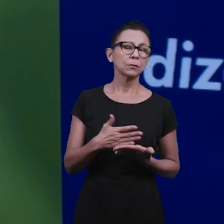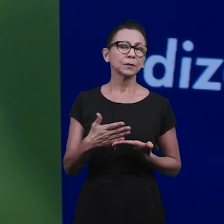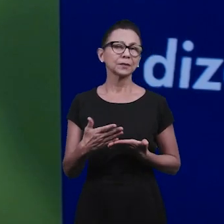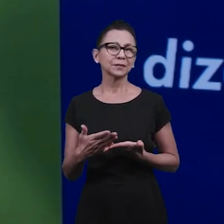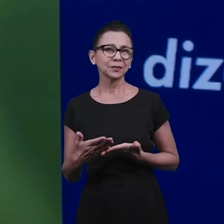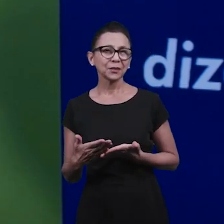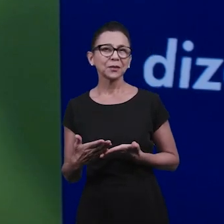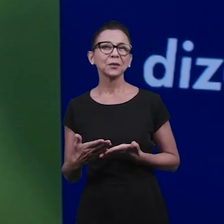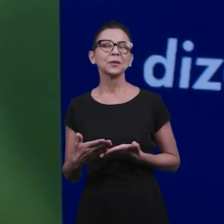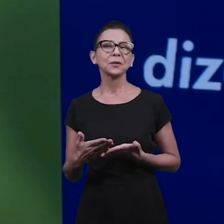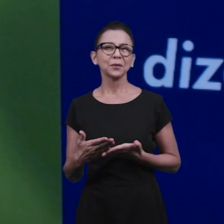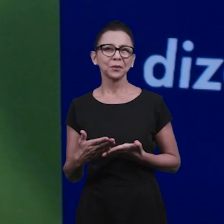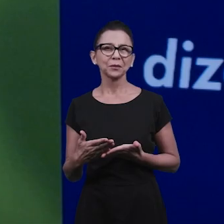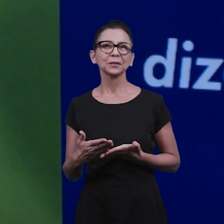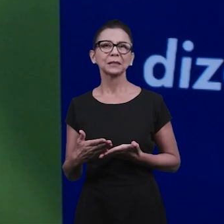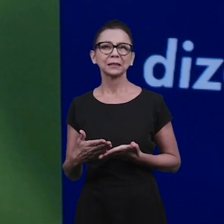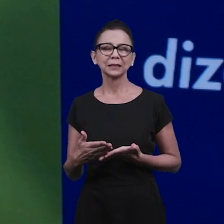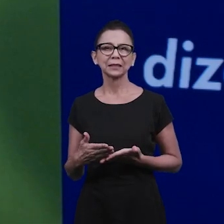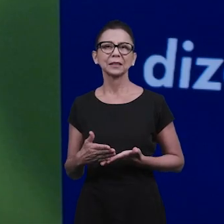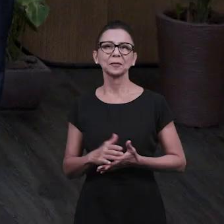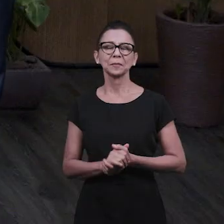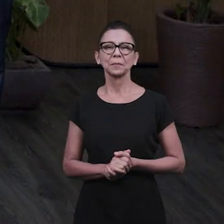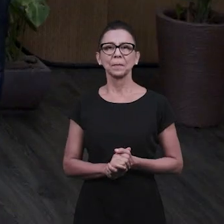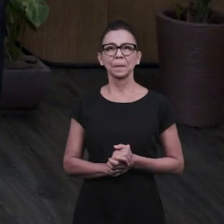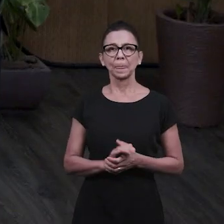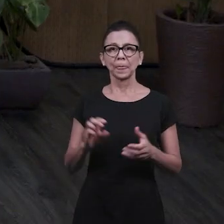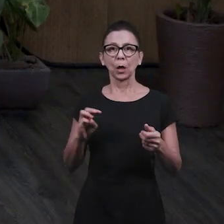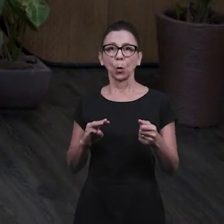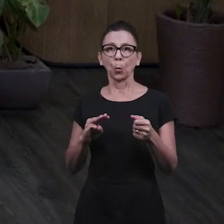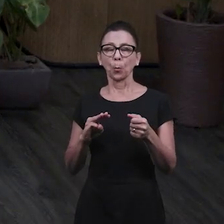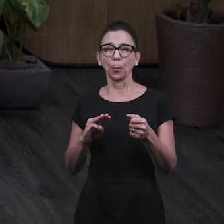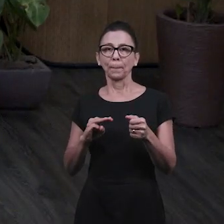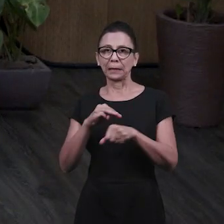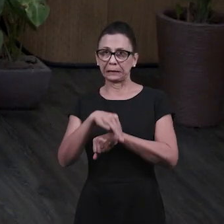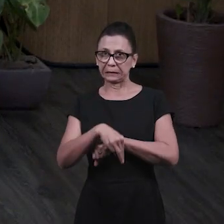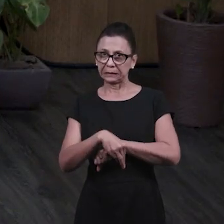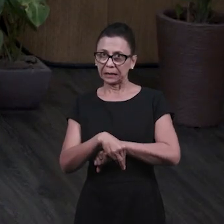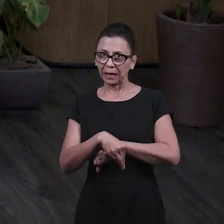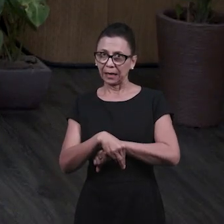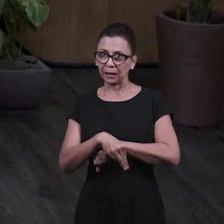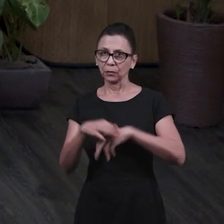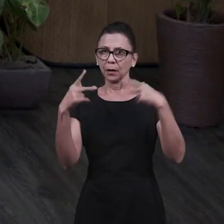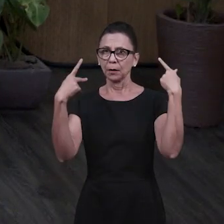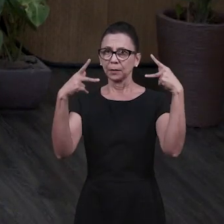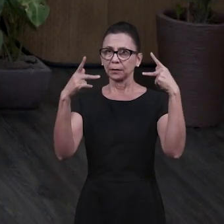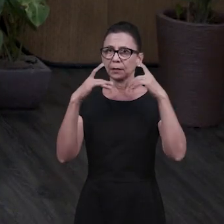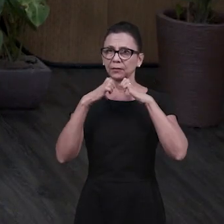semer depuis son ministère. Et la sémence,